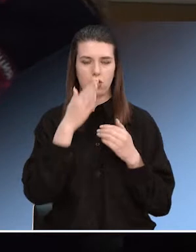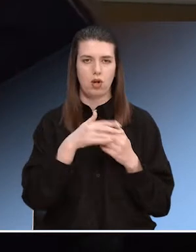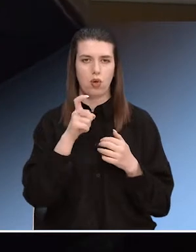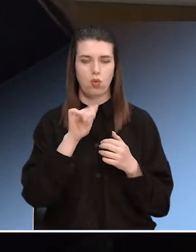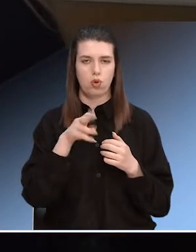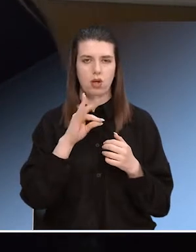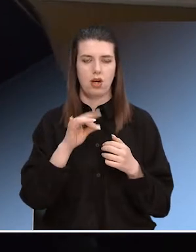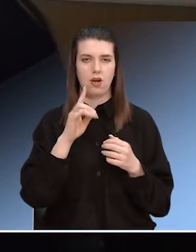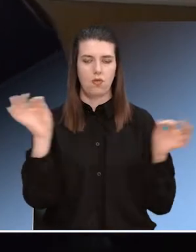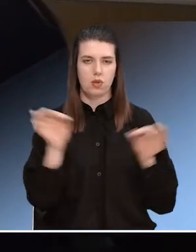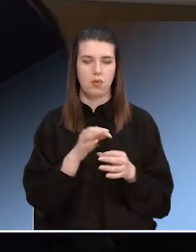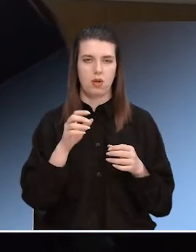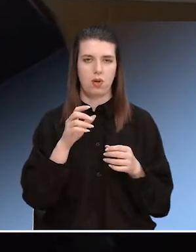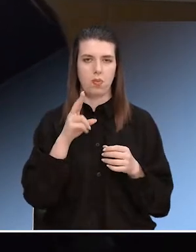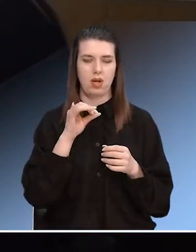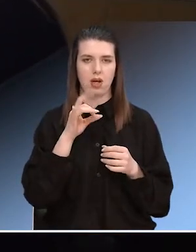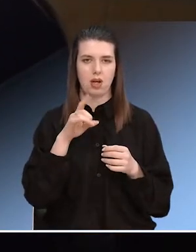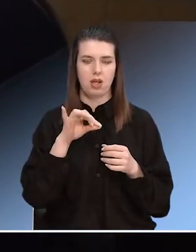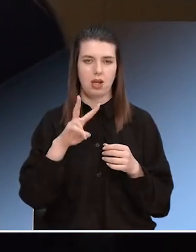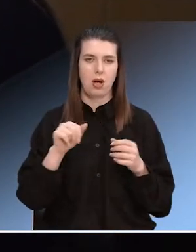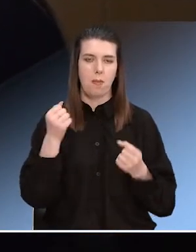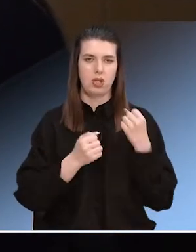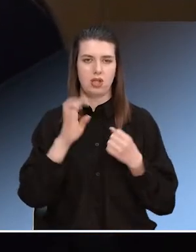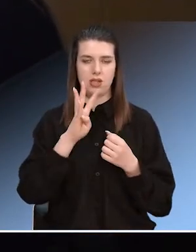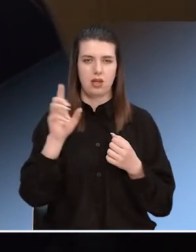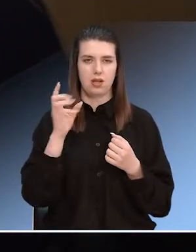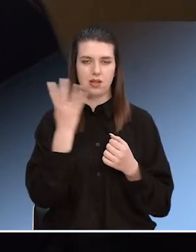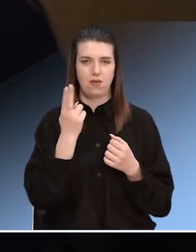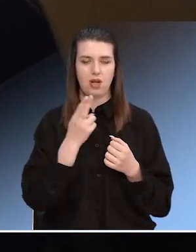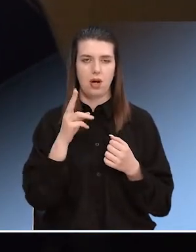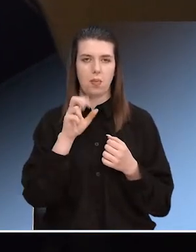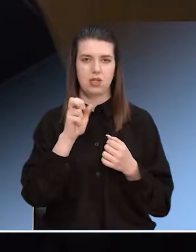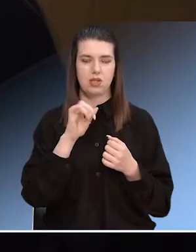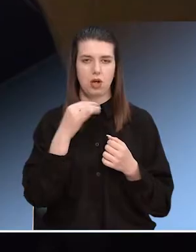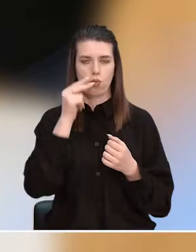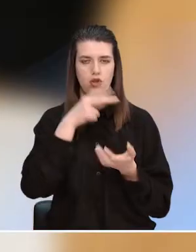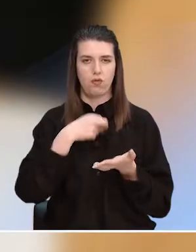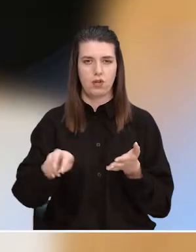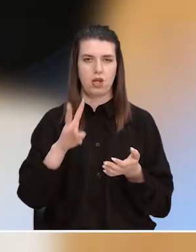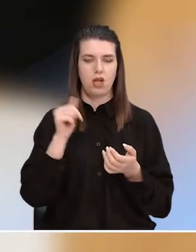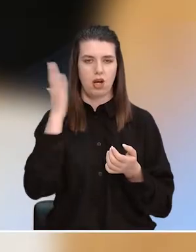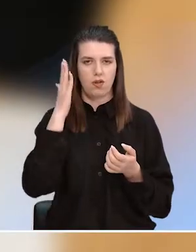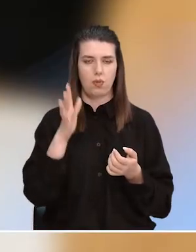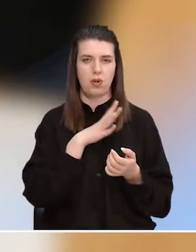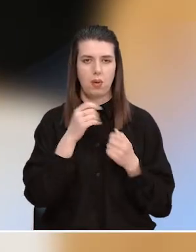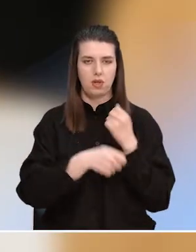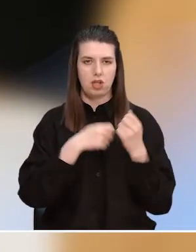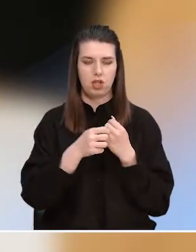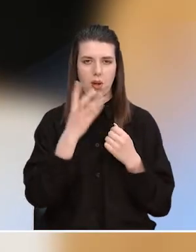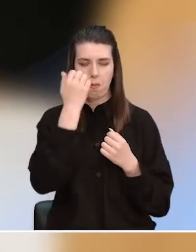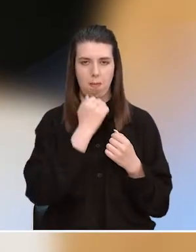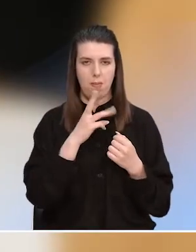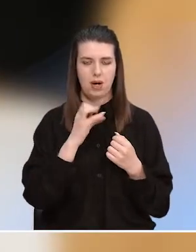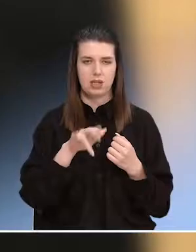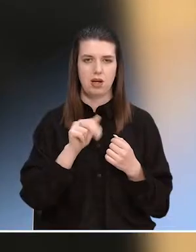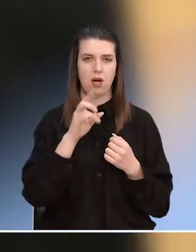богатырскую из близлежайшего хутора внезапно дорогу ей преградил а машина серого цвета с пассажирского сидения вышел мужчина на голове